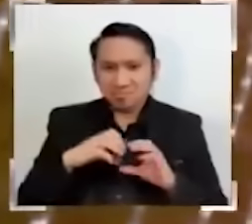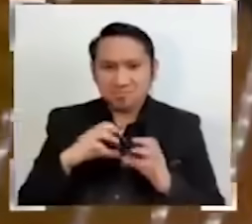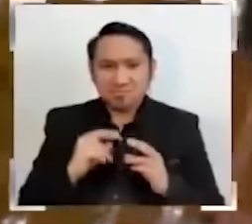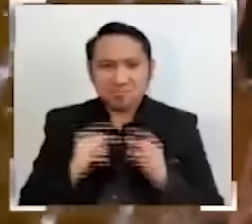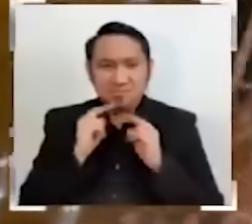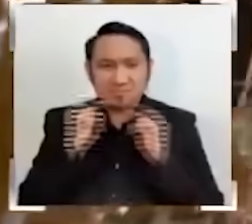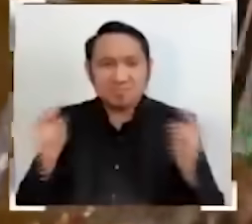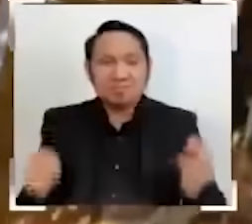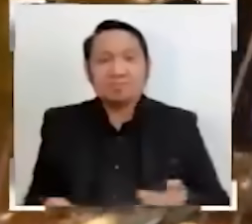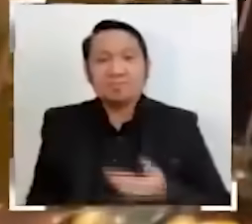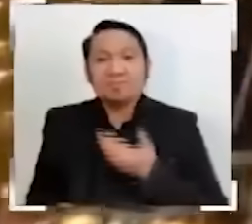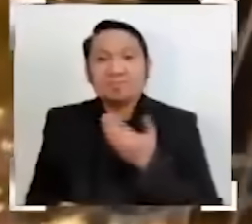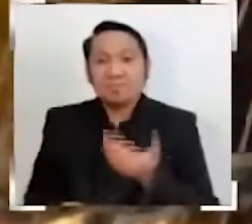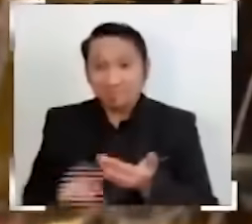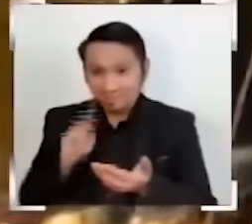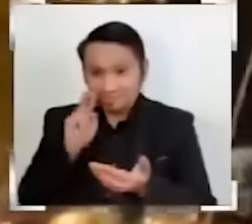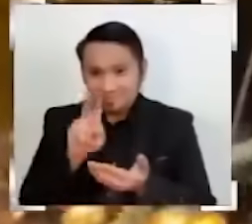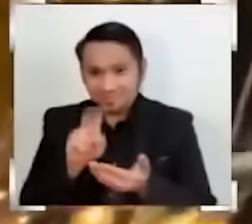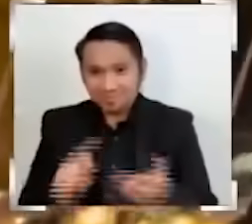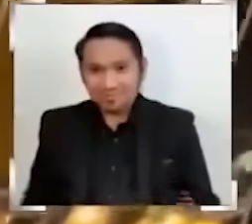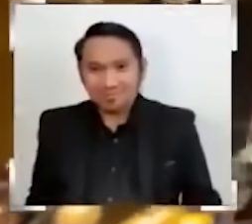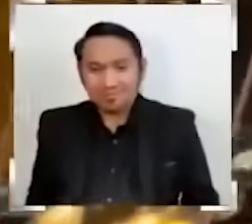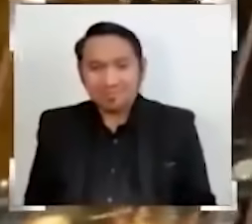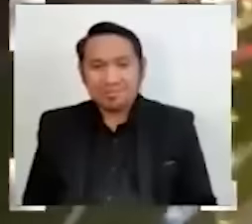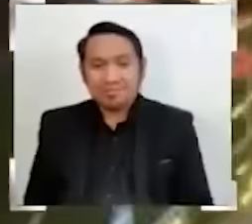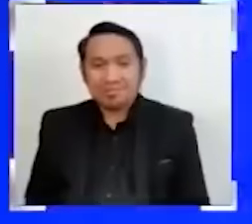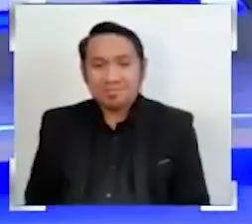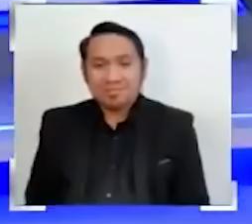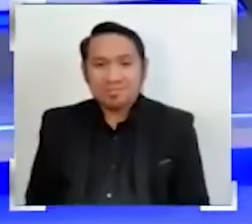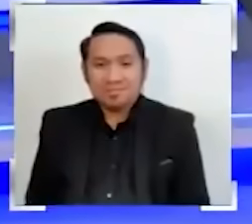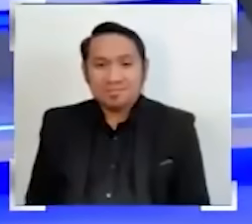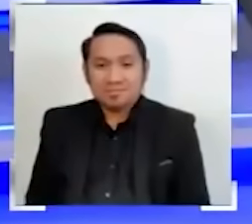Oscar Oida ang inyong saksi.